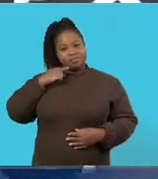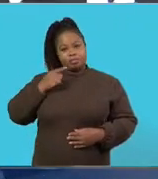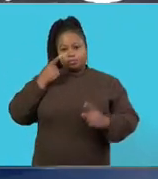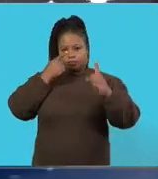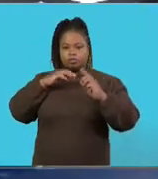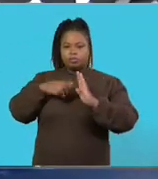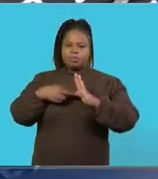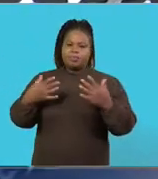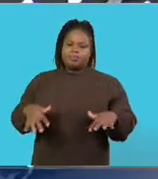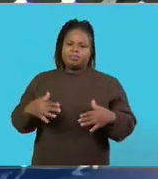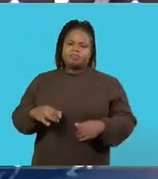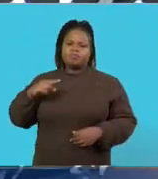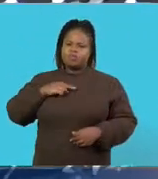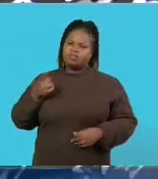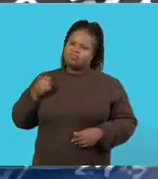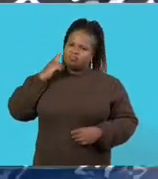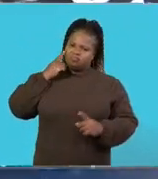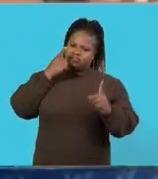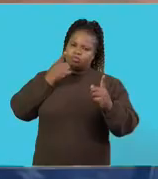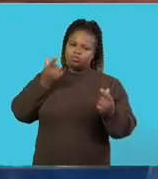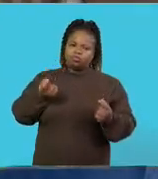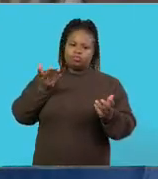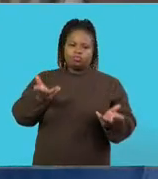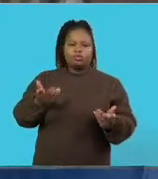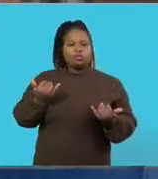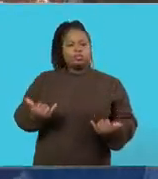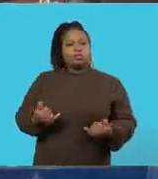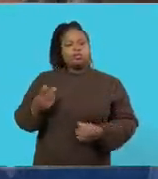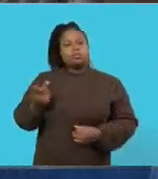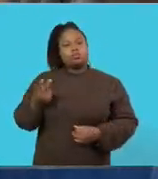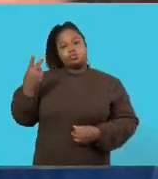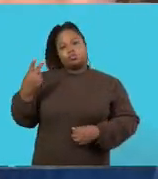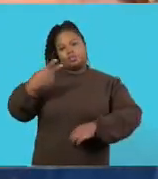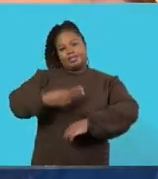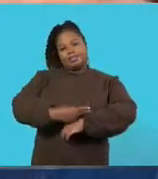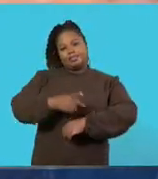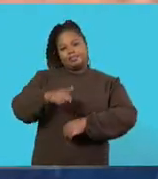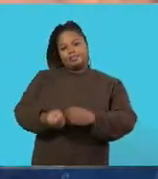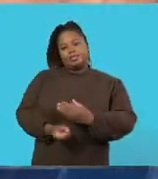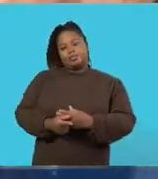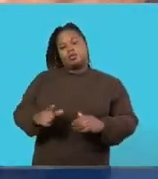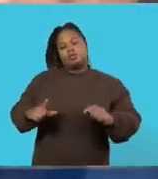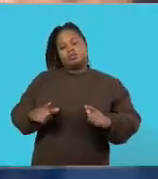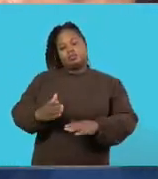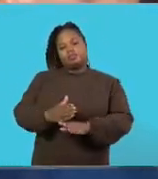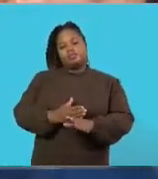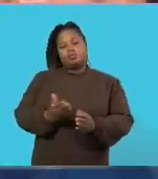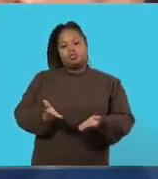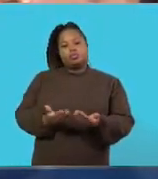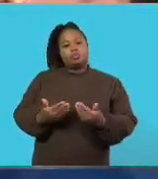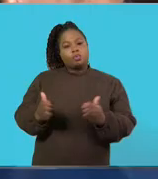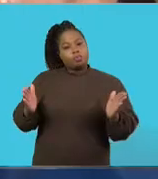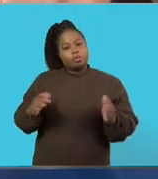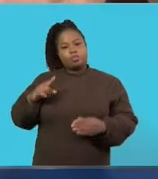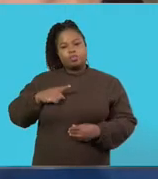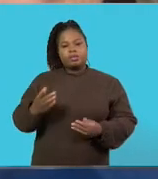ena e thakgotsweng wa hola e phethwa nakong ya matsatsi a mabedi pele ha ho bulwa ha dikolo mo baithuti ba